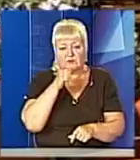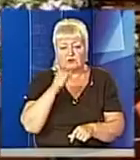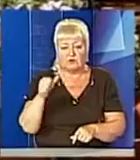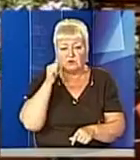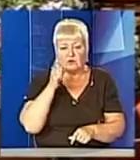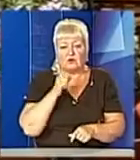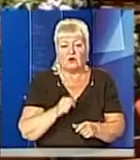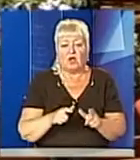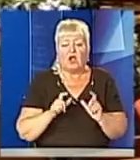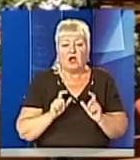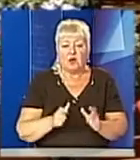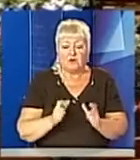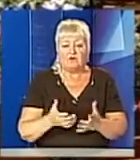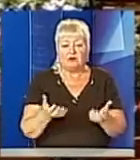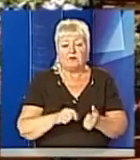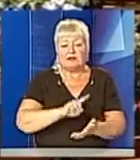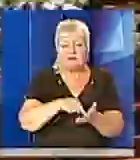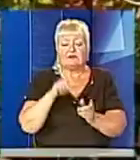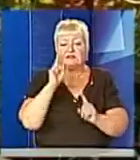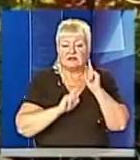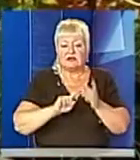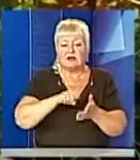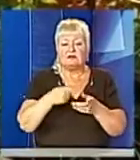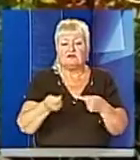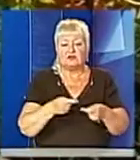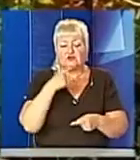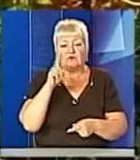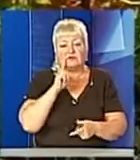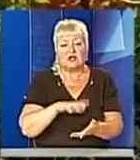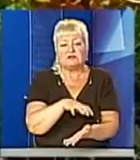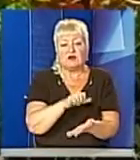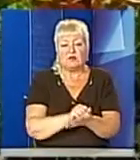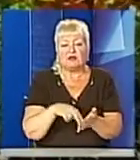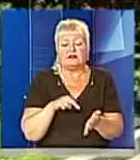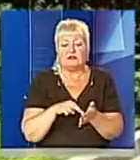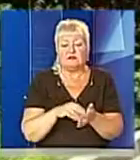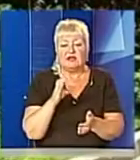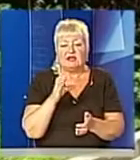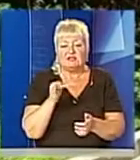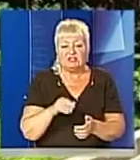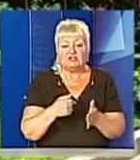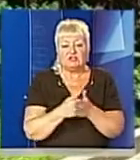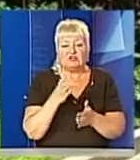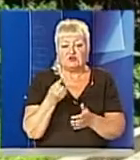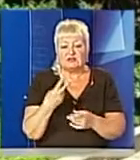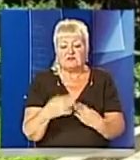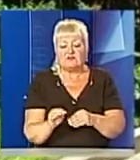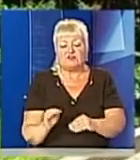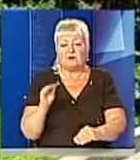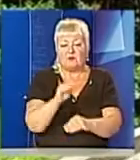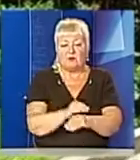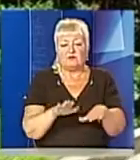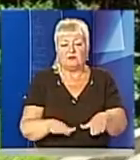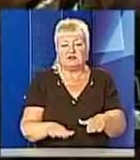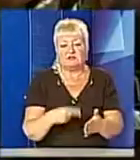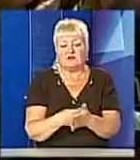підняття тарифів прийняла міська рада. В ратуші кажуть, нова орендна вартість із січня до серпня цього року вже поповнила місцевий